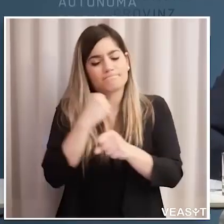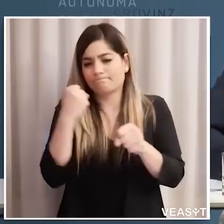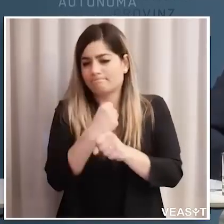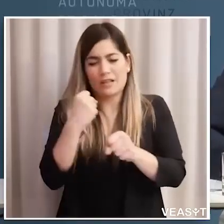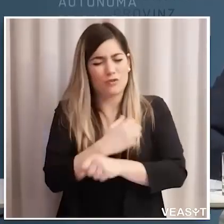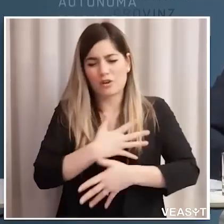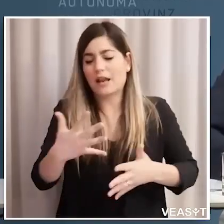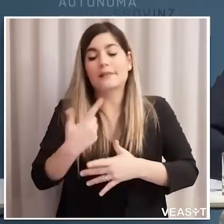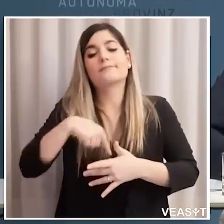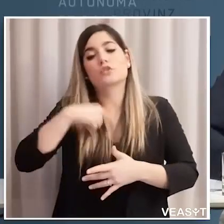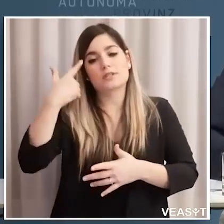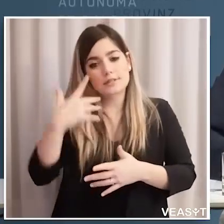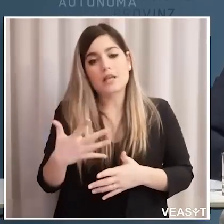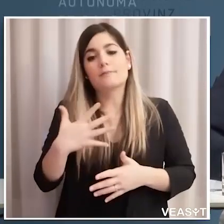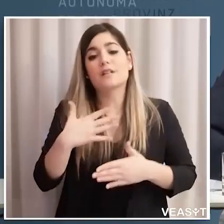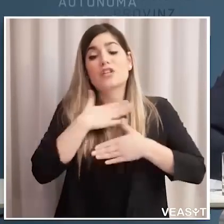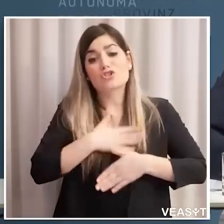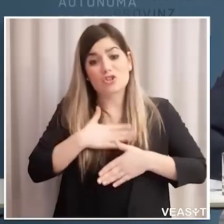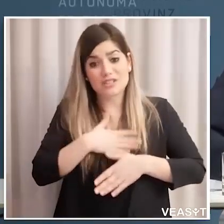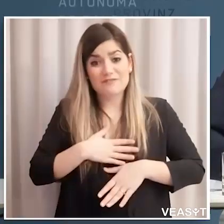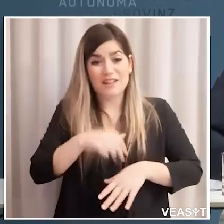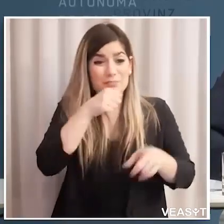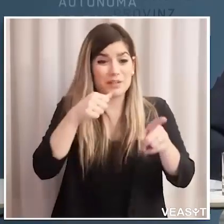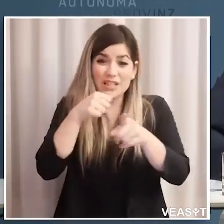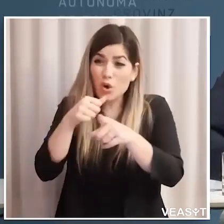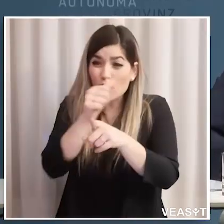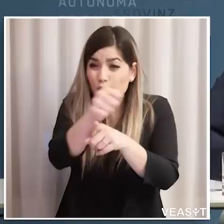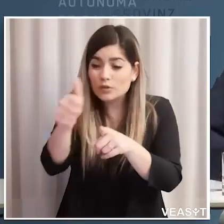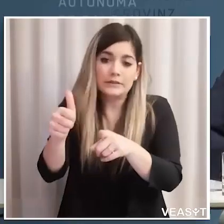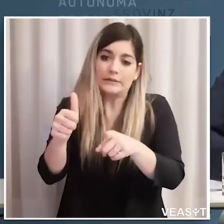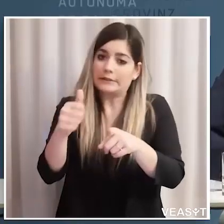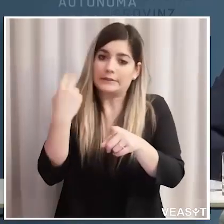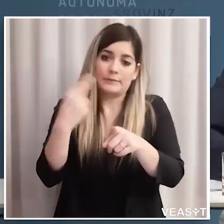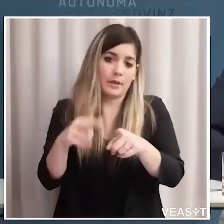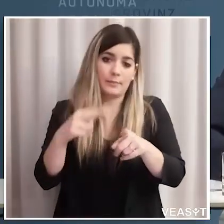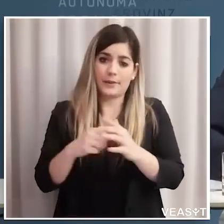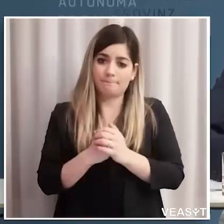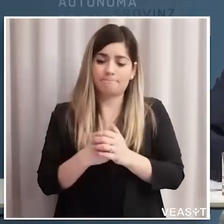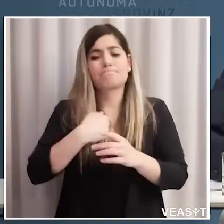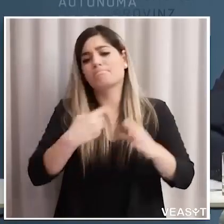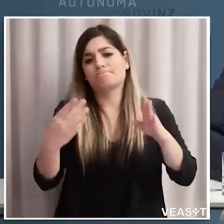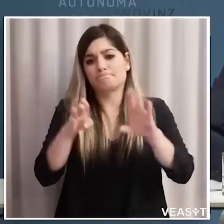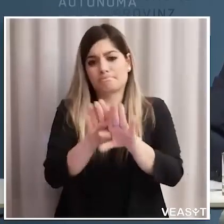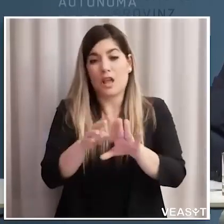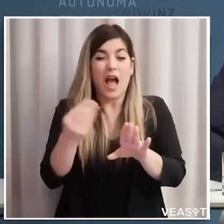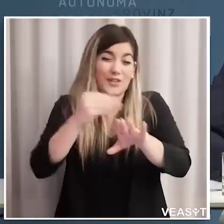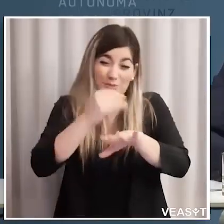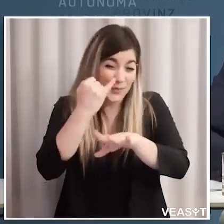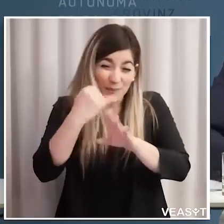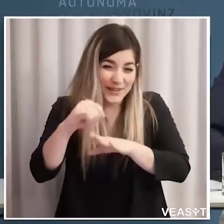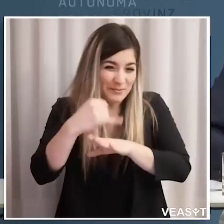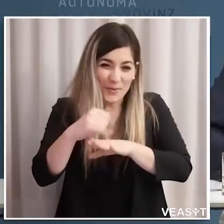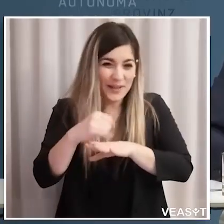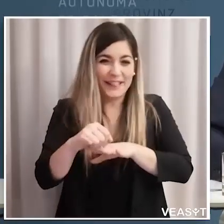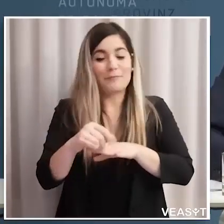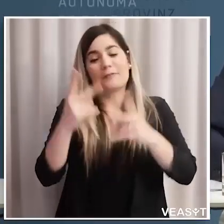che sin da oggi che non riusciremo a soddisfare tutti i bisogni che ci saranno. Ecco, mi fermo qui, forse aggiungendo l'ultima cosa,